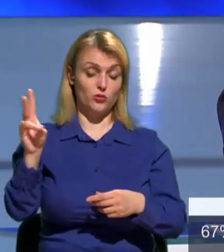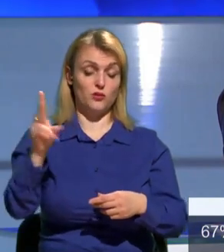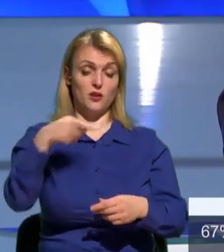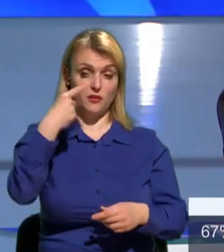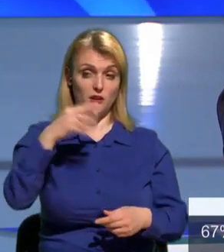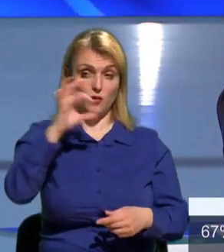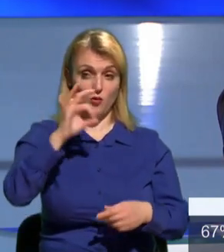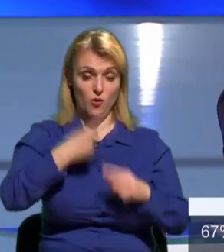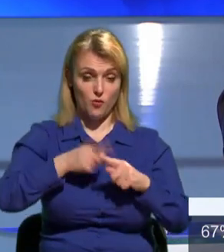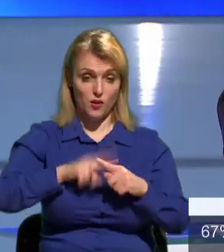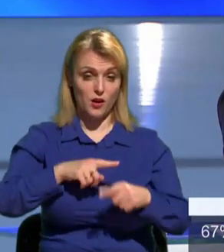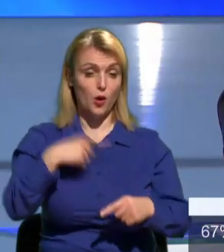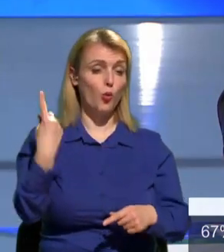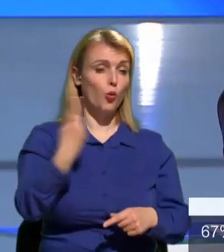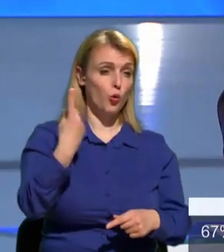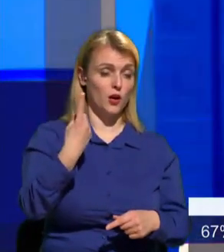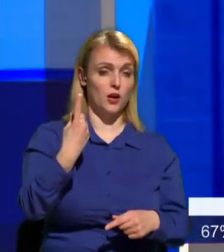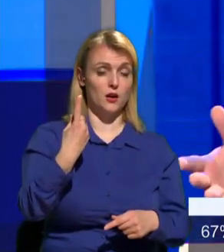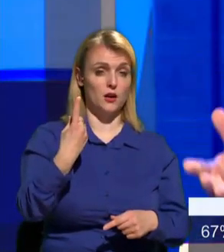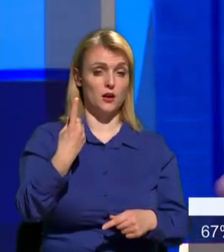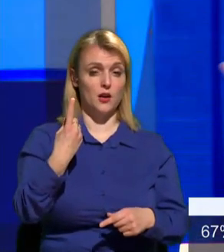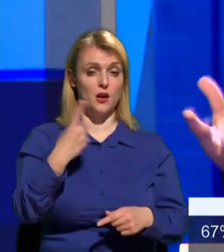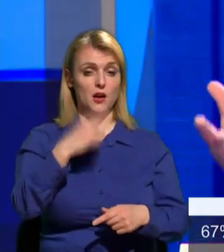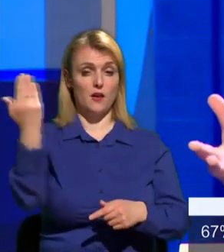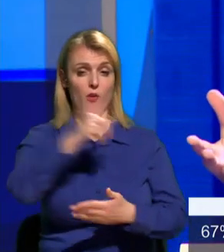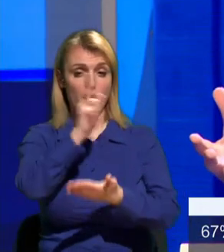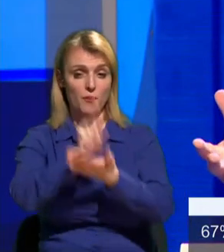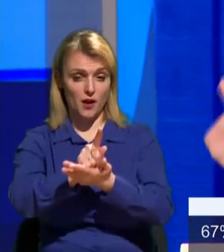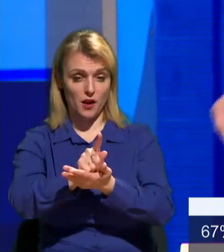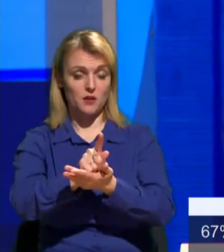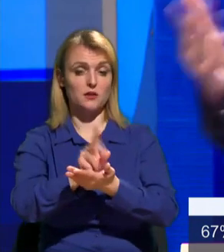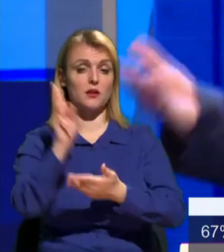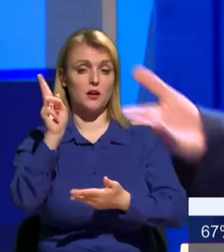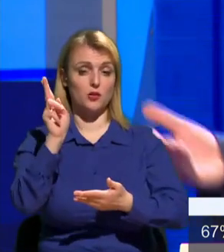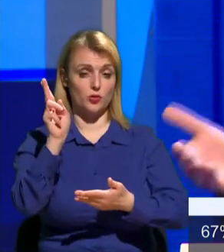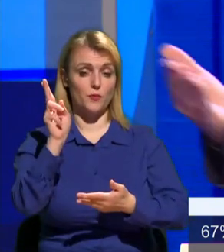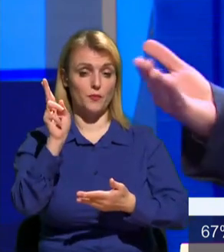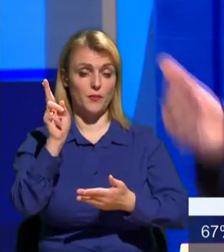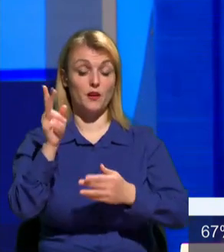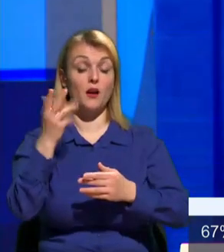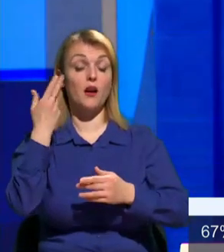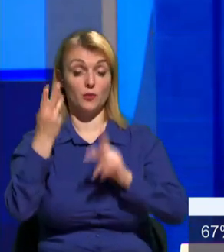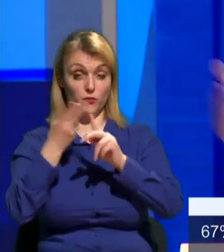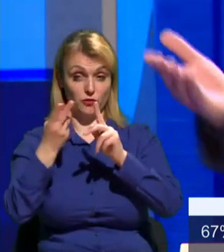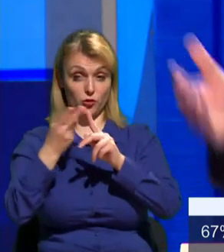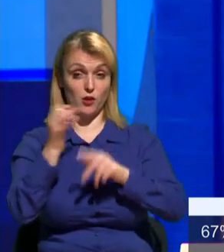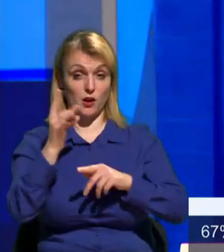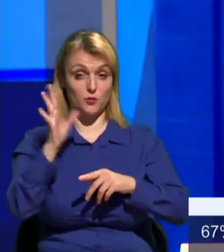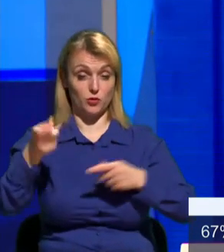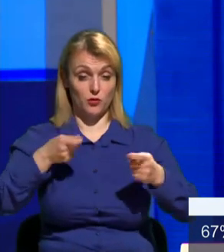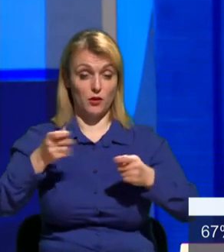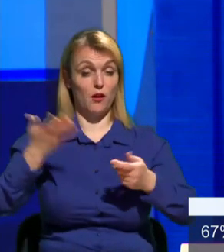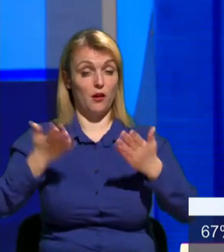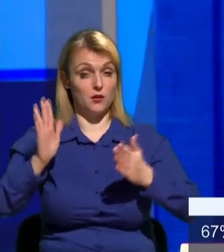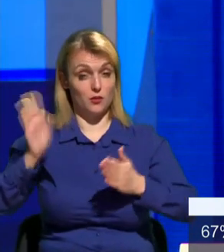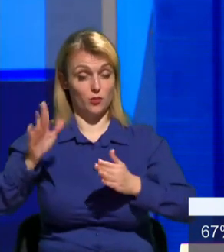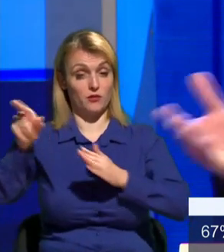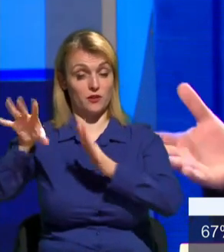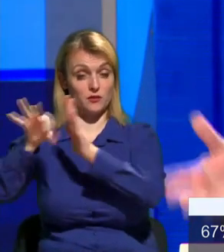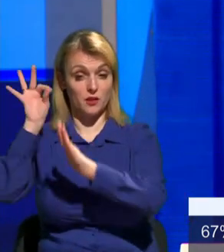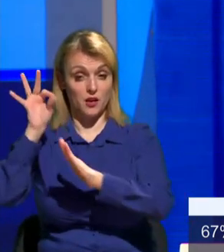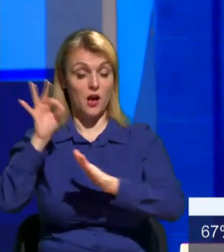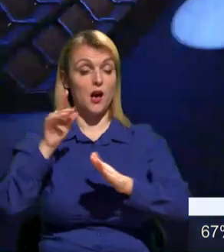declarat că una dintre sarcinile pe care și-o pune pentru al doilea mandat în cazul în care veți fi ales